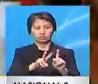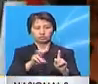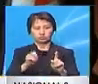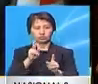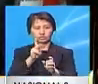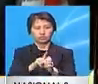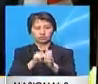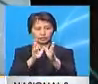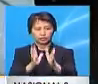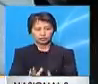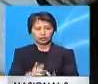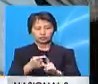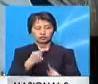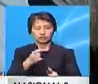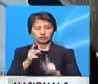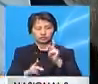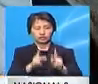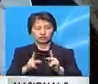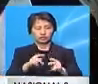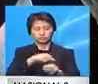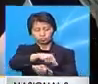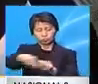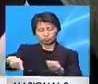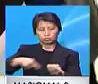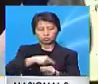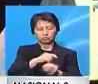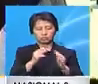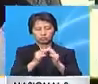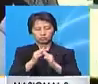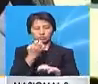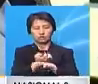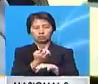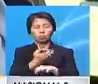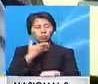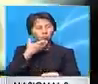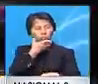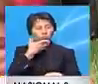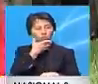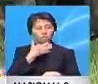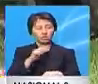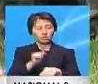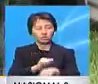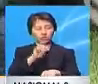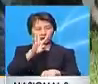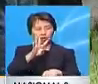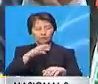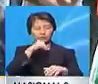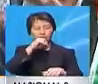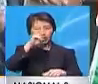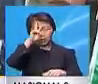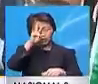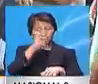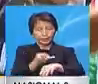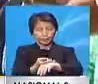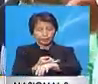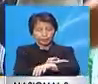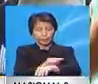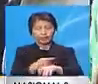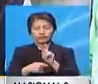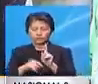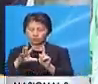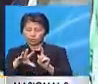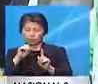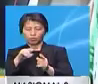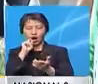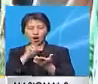peserta terdiri penduduk kariah sekitar Taman Batu Muda di mana sebanyak 4 ekor kambing biri-biri dan 150